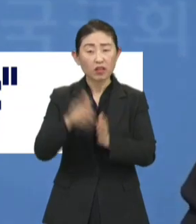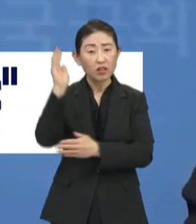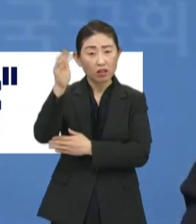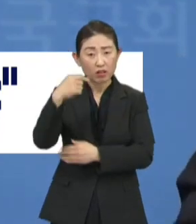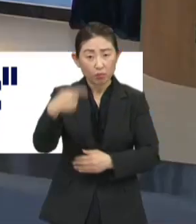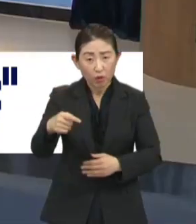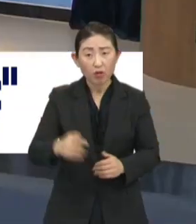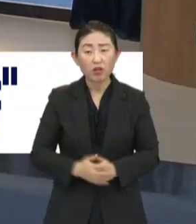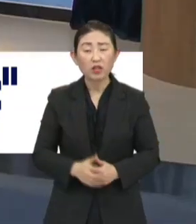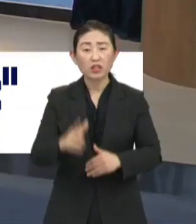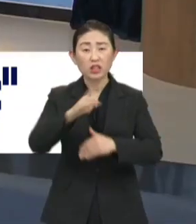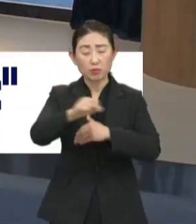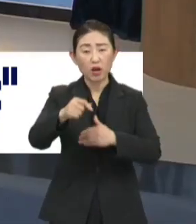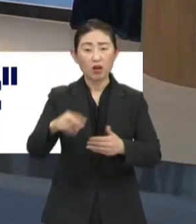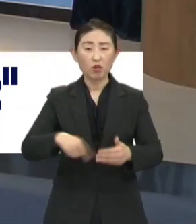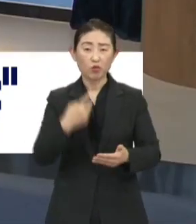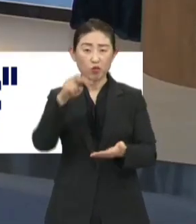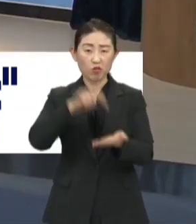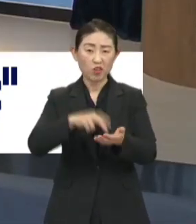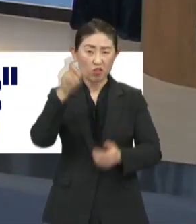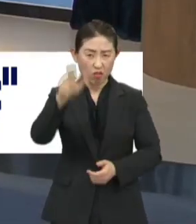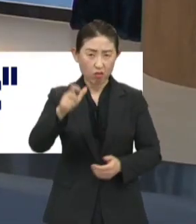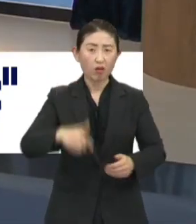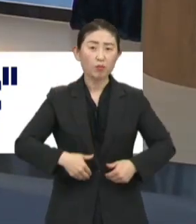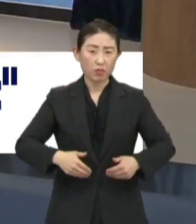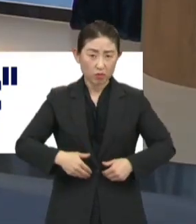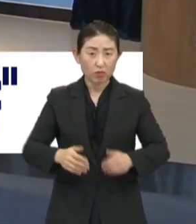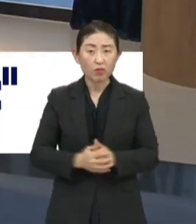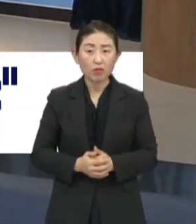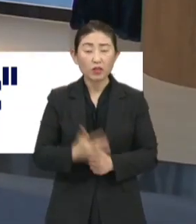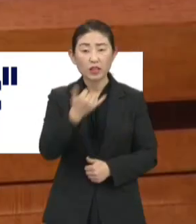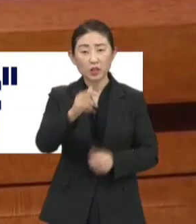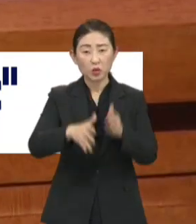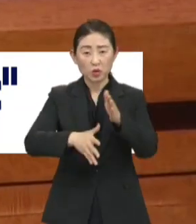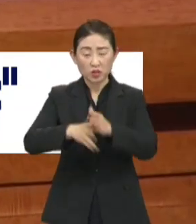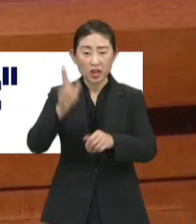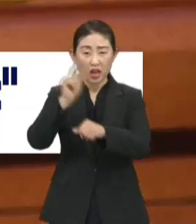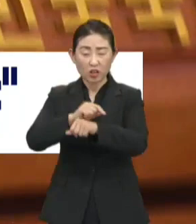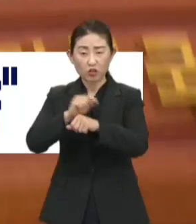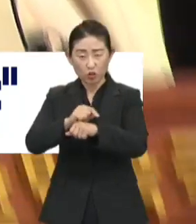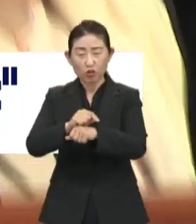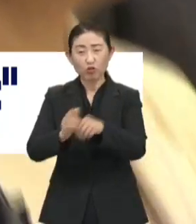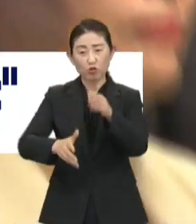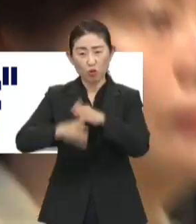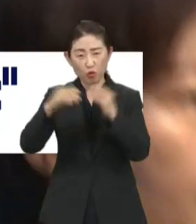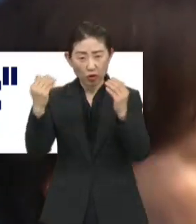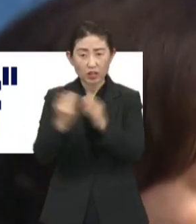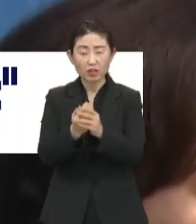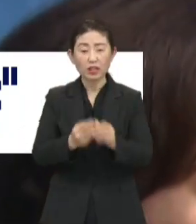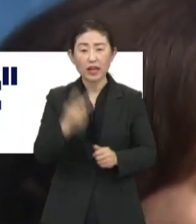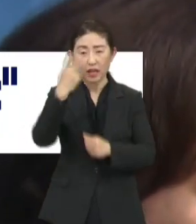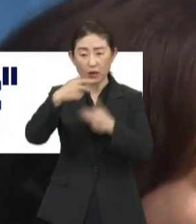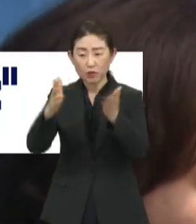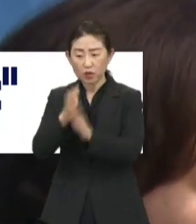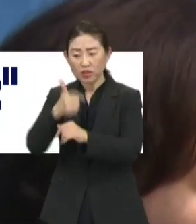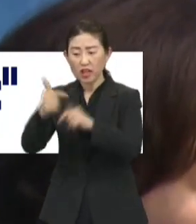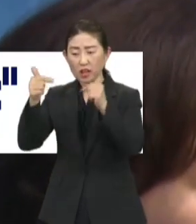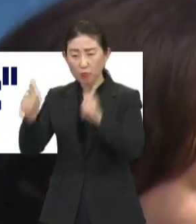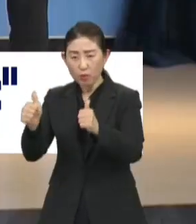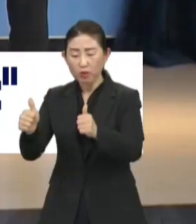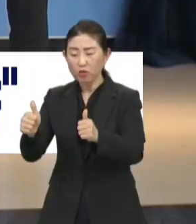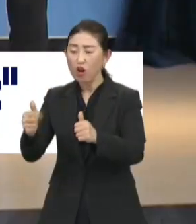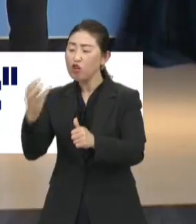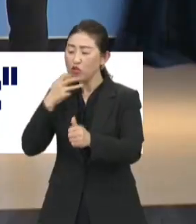열고 지방분권 정책을 강하게 해야 한다며 세종시의 행정 수도를 이전하고 감사원과 대법원 등도